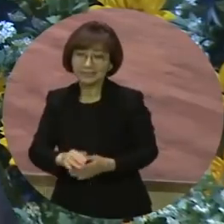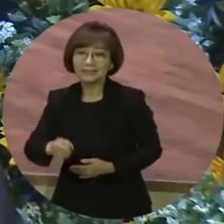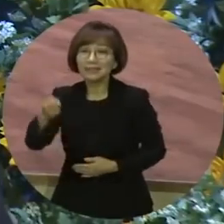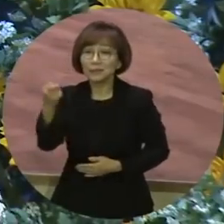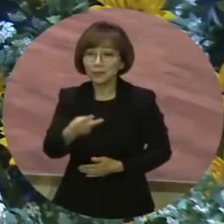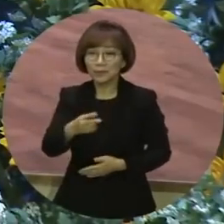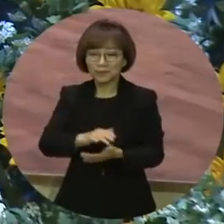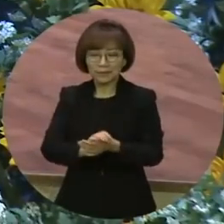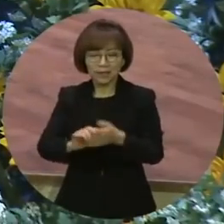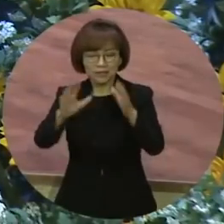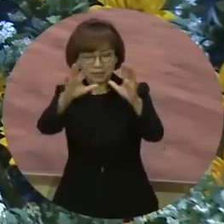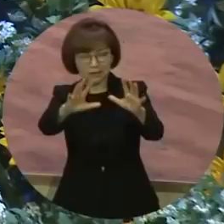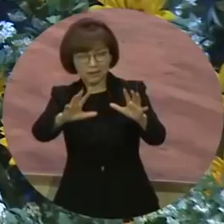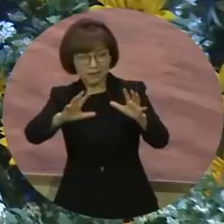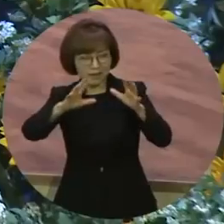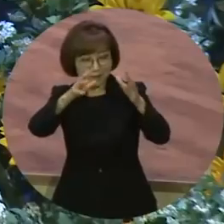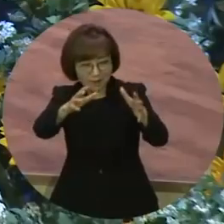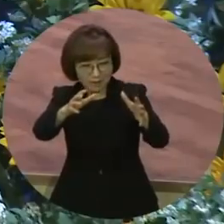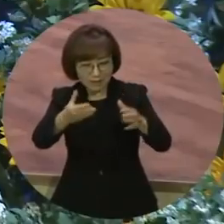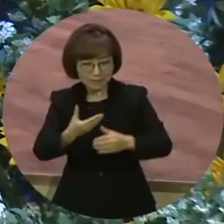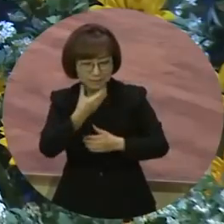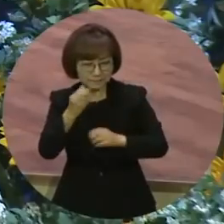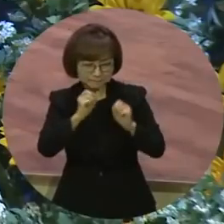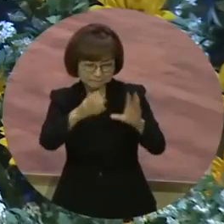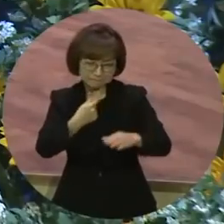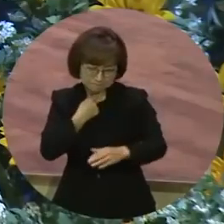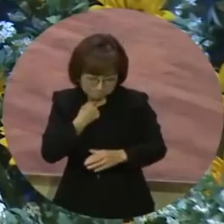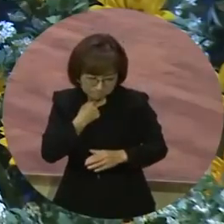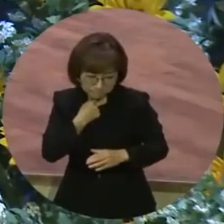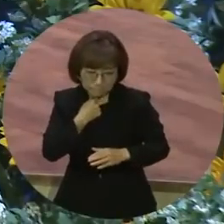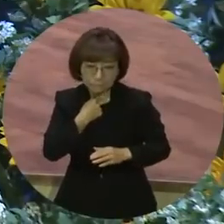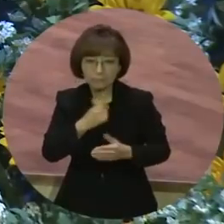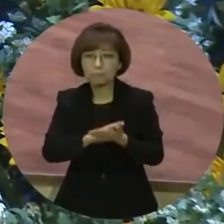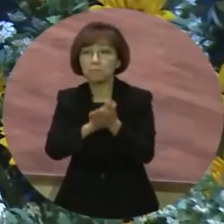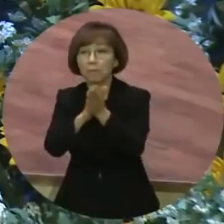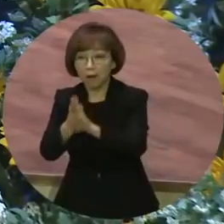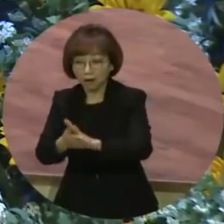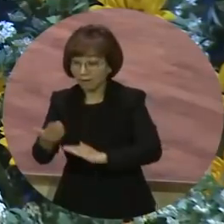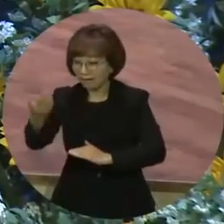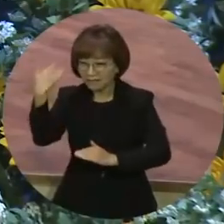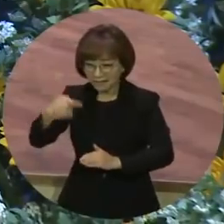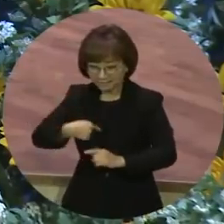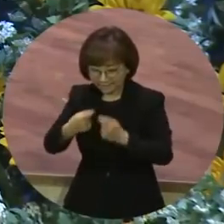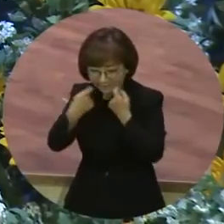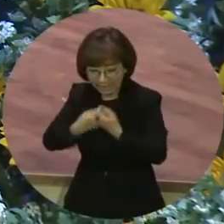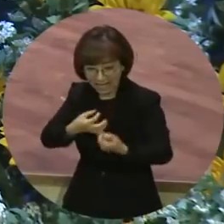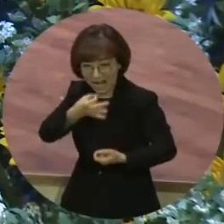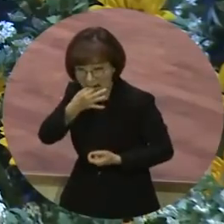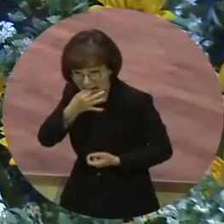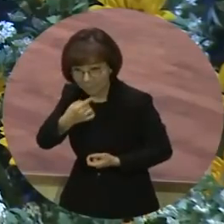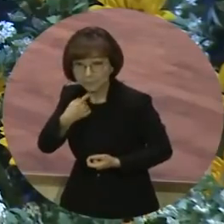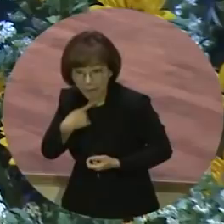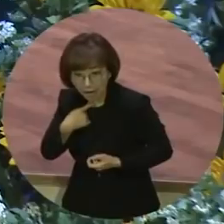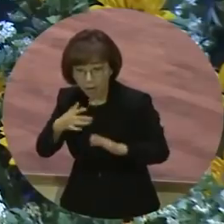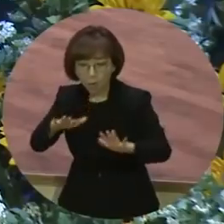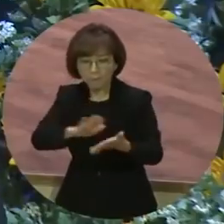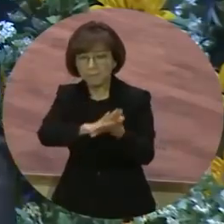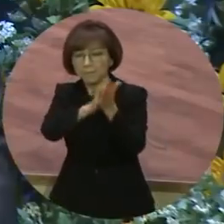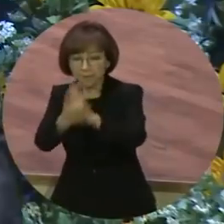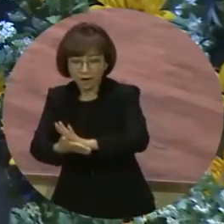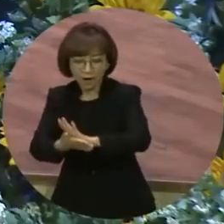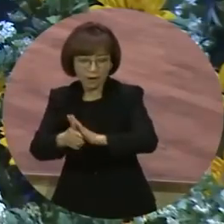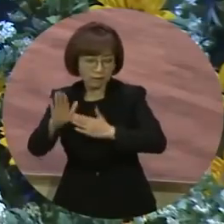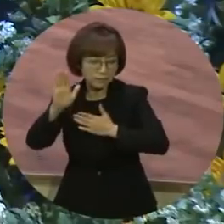세계를 가슴에 품는 삶으로 바뀌었어요. 나 중심에서 이제는 전 세계 복음화를 위한